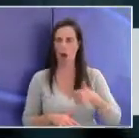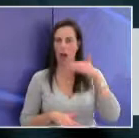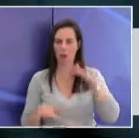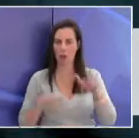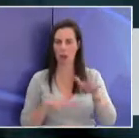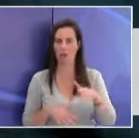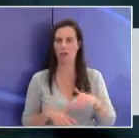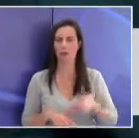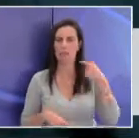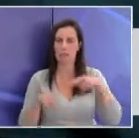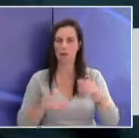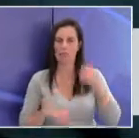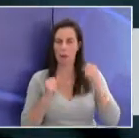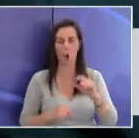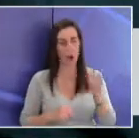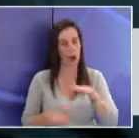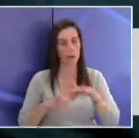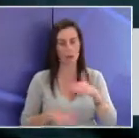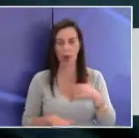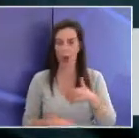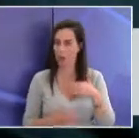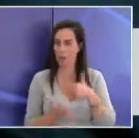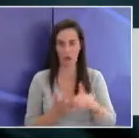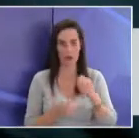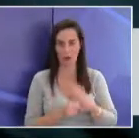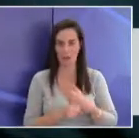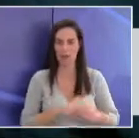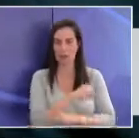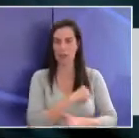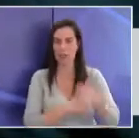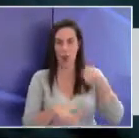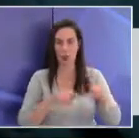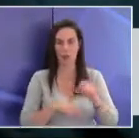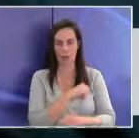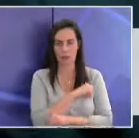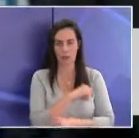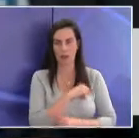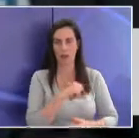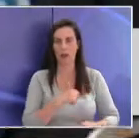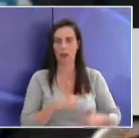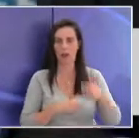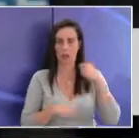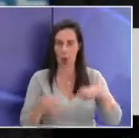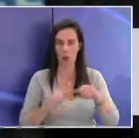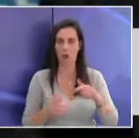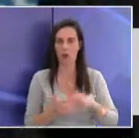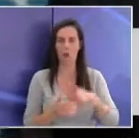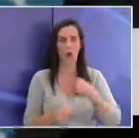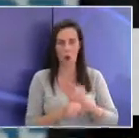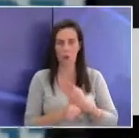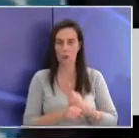ממשלה ושר חוץ ושר ביטחון, כל הממשלה. אני ממשיך לתפקד כסגן שר חוץ, אבל סגן שר במשרד ראש ממשלה, אני